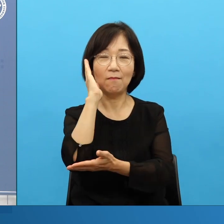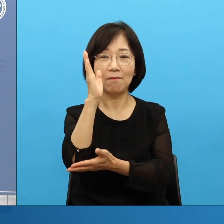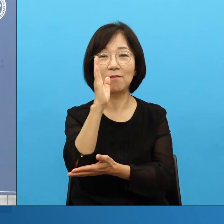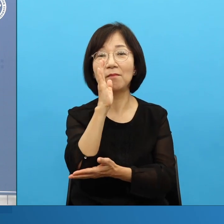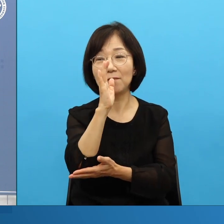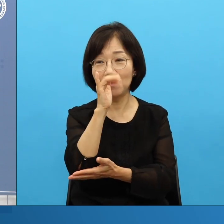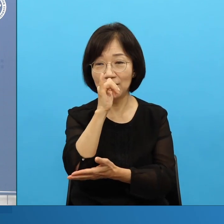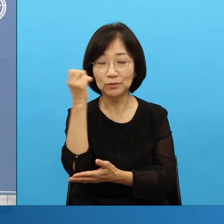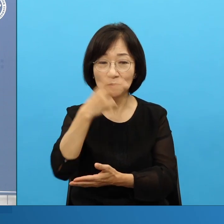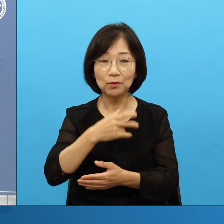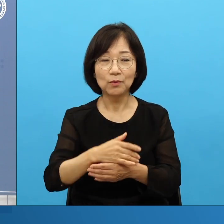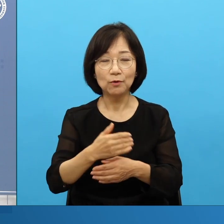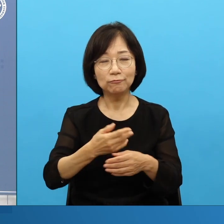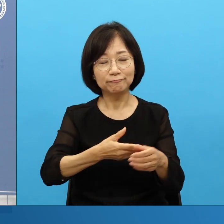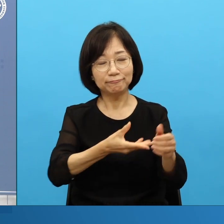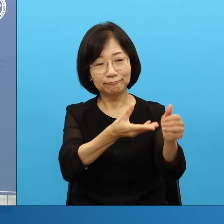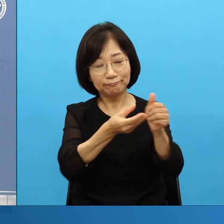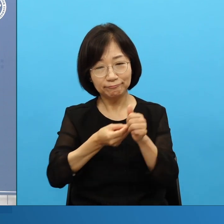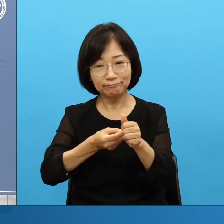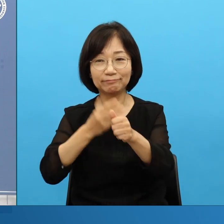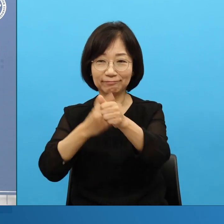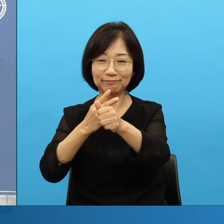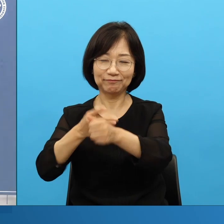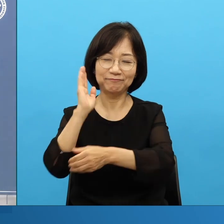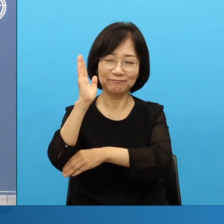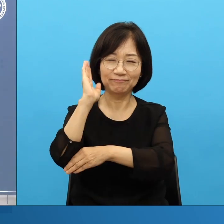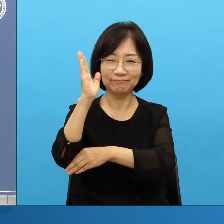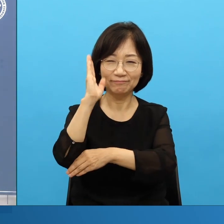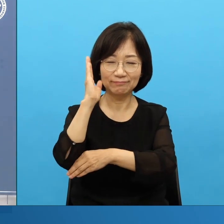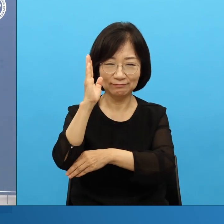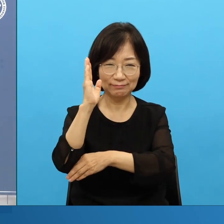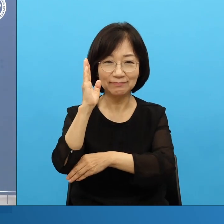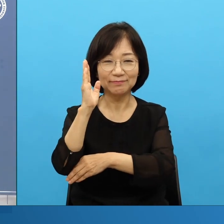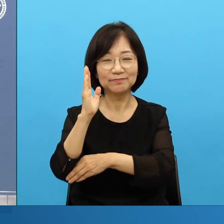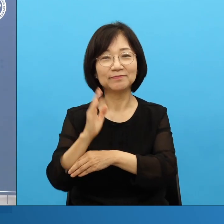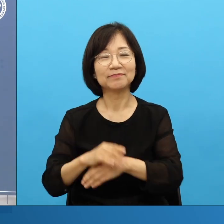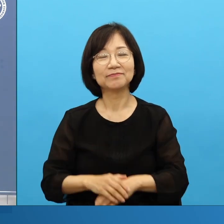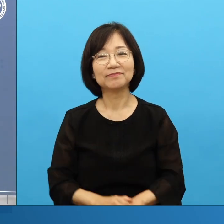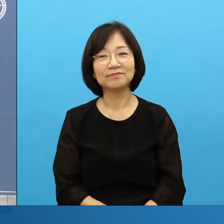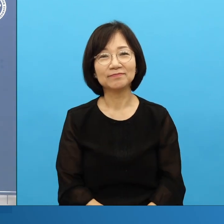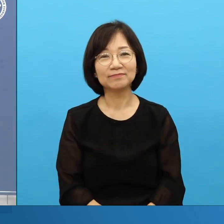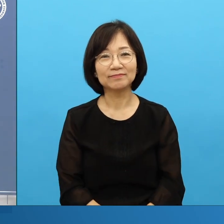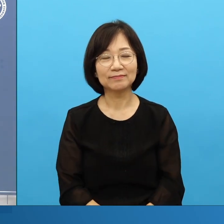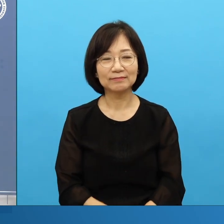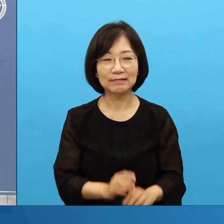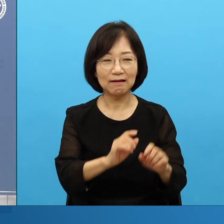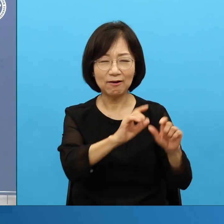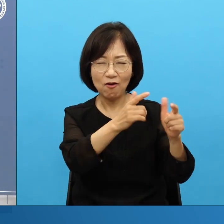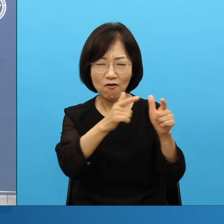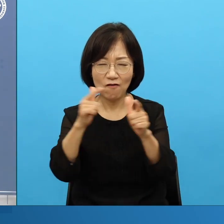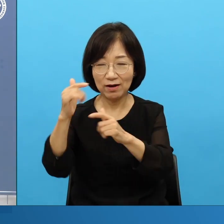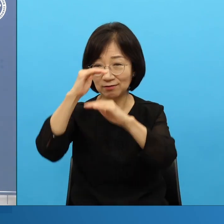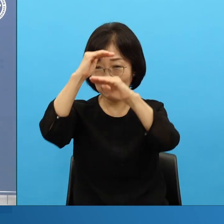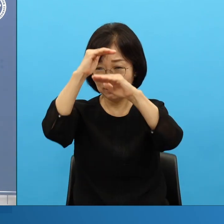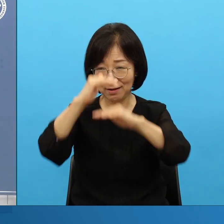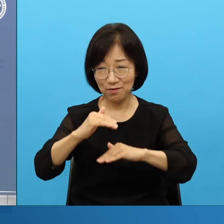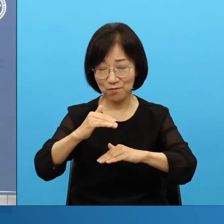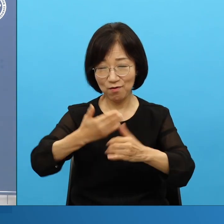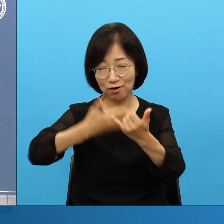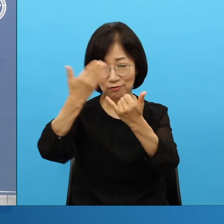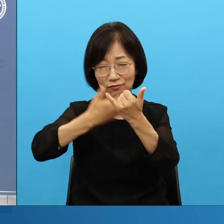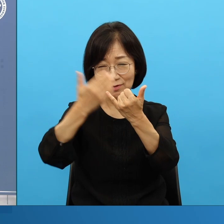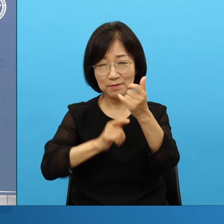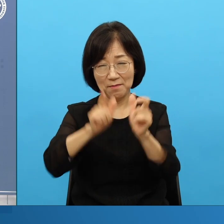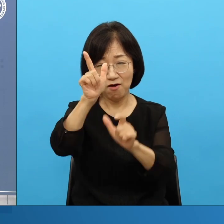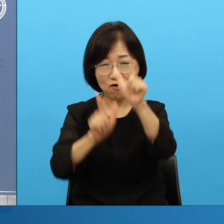뭐 강사들도 강의를 하고 있고요. And we see special lectures. 뭐 다들 보니까 뭐 좋은 강의들을 하는 것 같아요. And if I look at it,